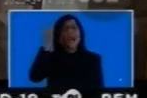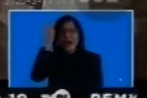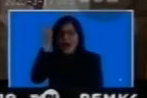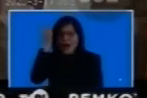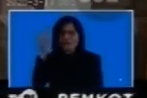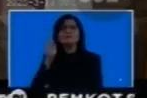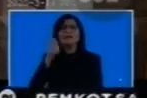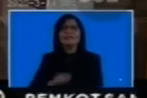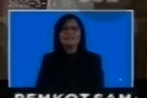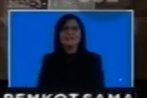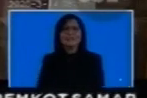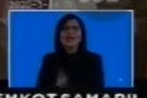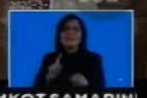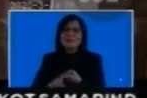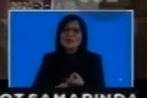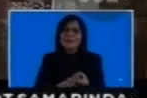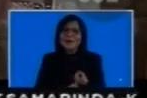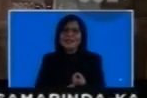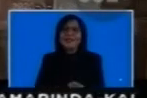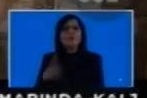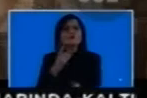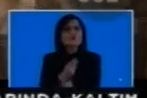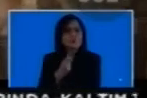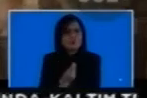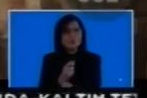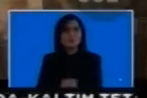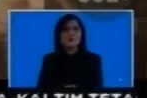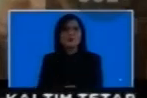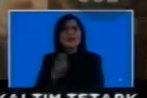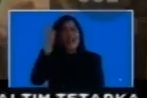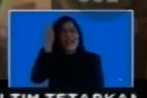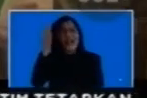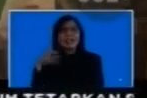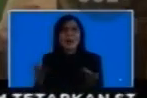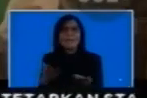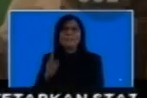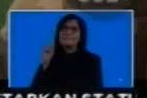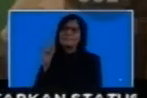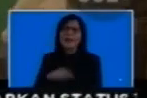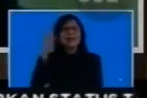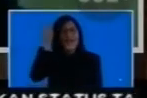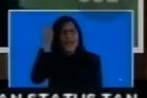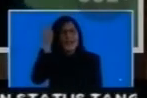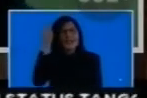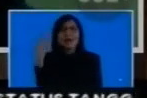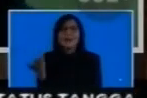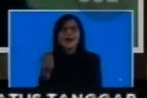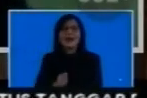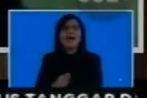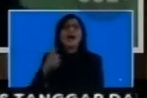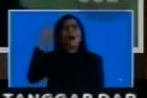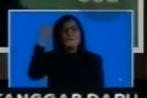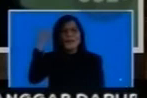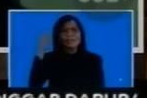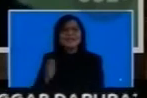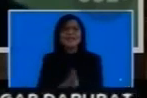Kangen banget sama teman-teman, sama guru-guru. Kangen apanya? Yang paling kangen apa di sekolah? Belajar